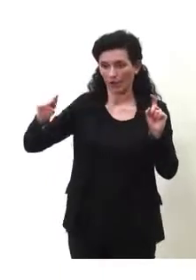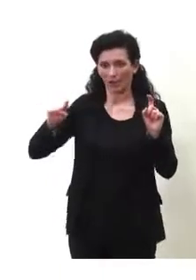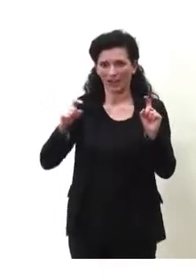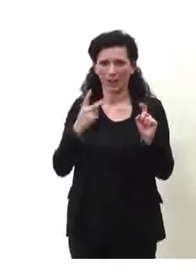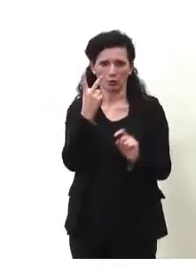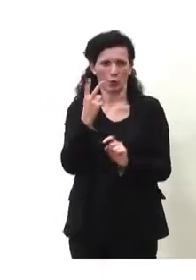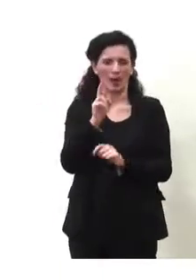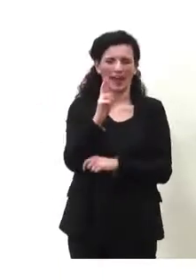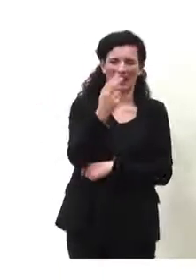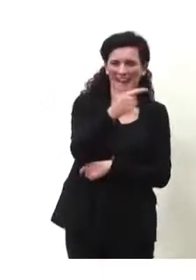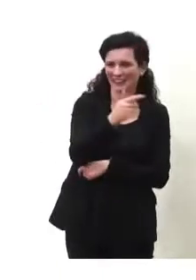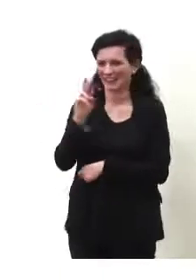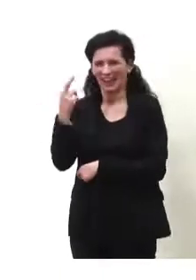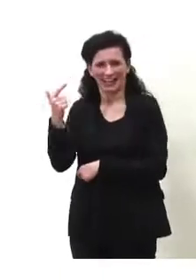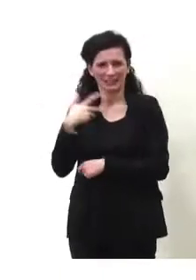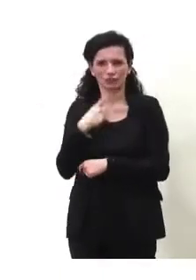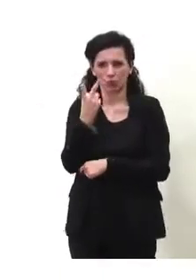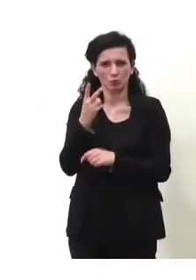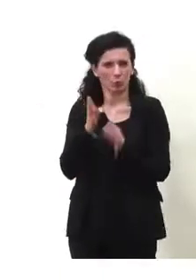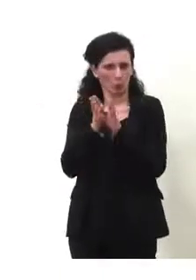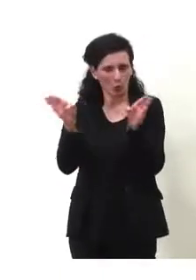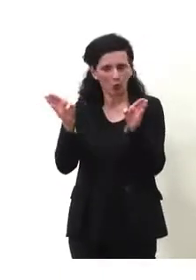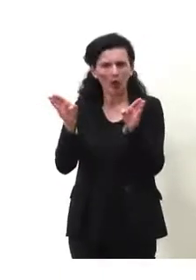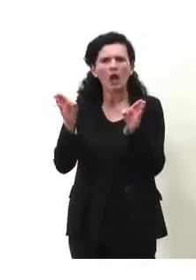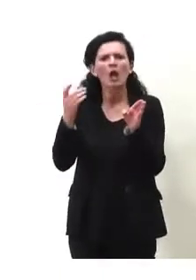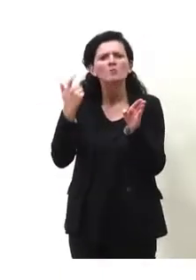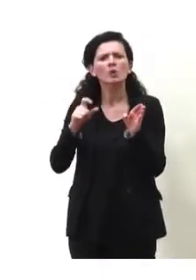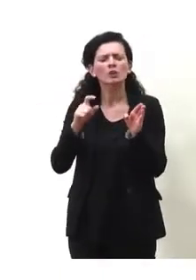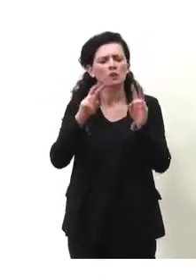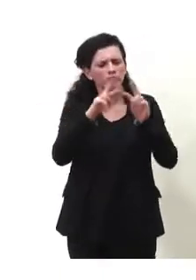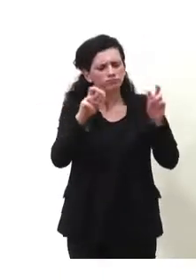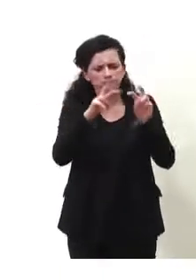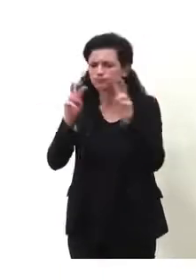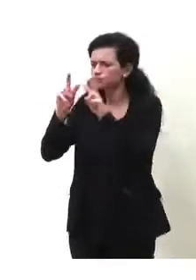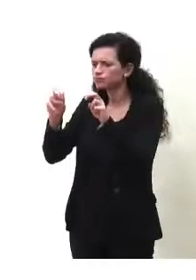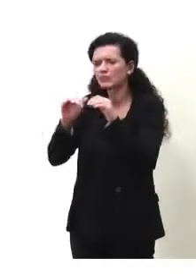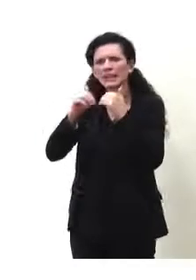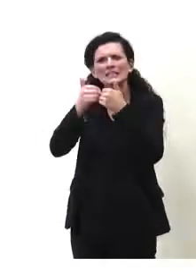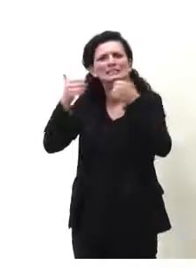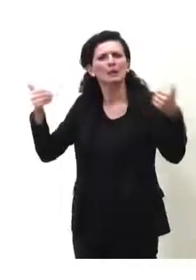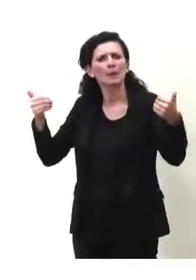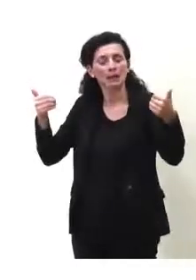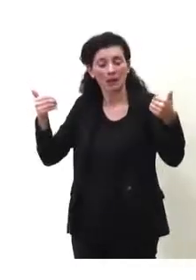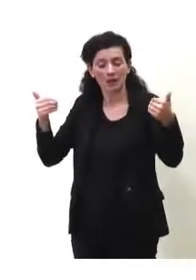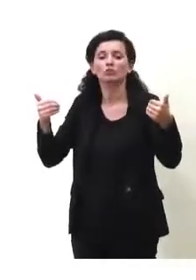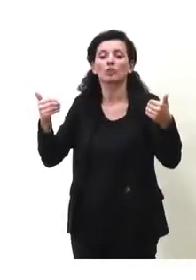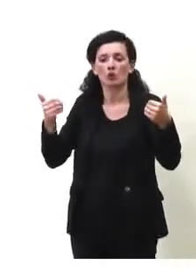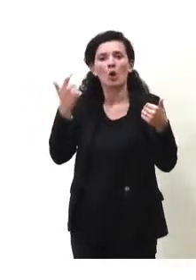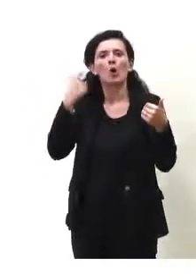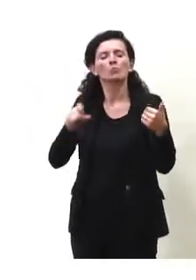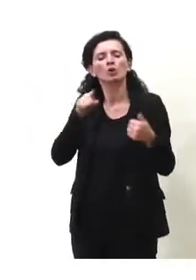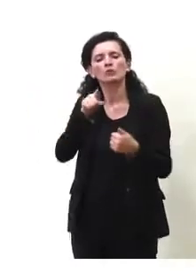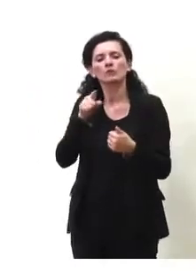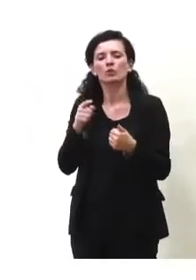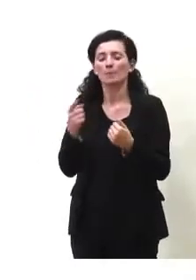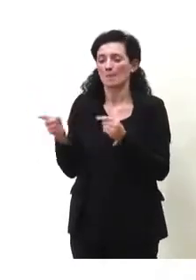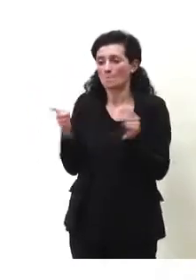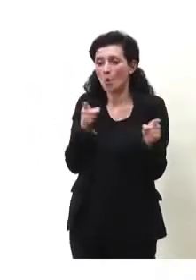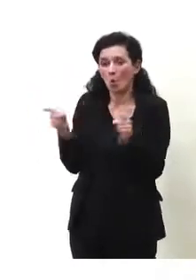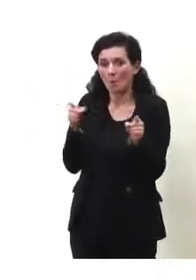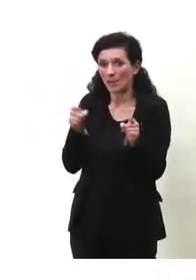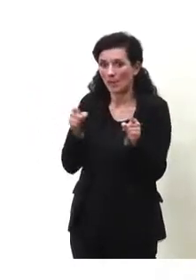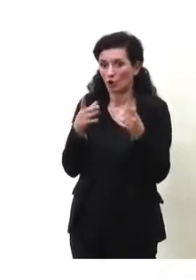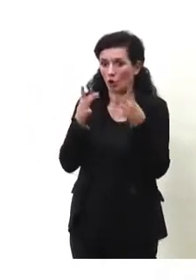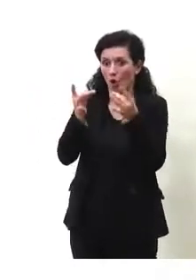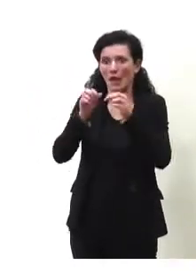veramente sovrapposte. Il disallineamento succede quando l'epidemia è la